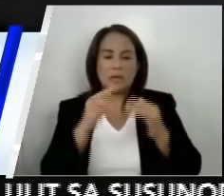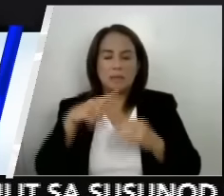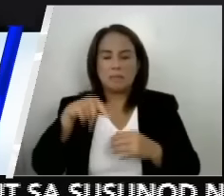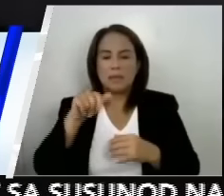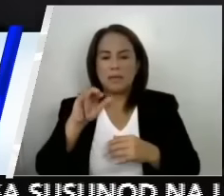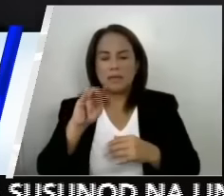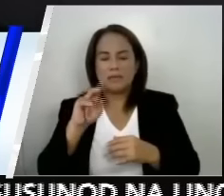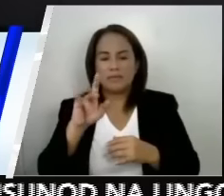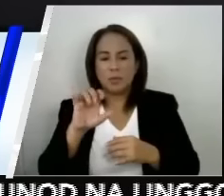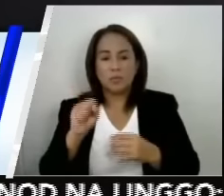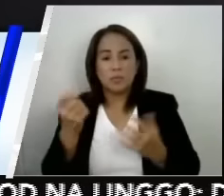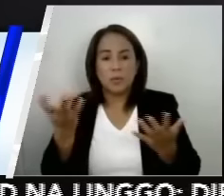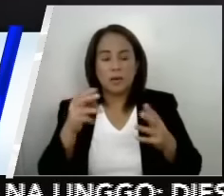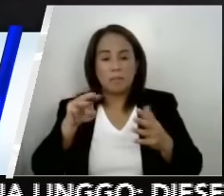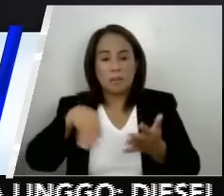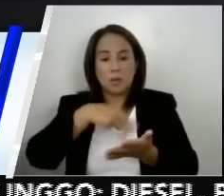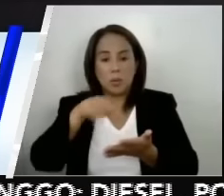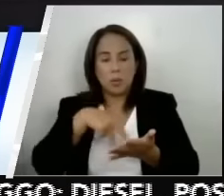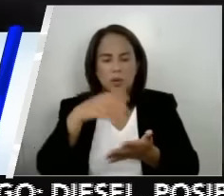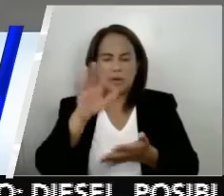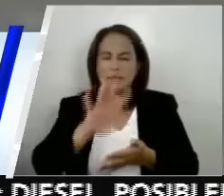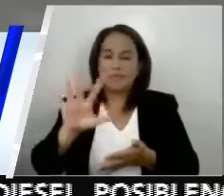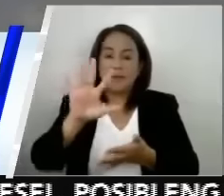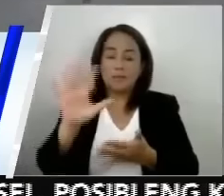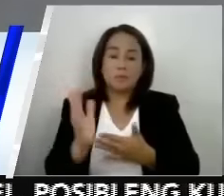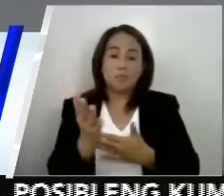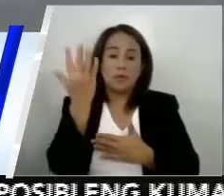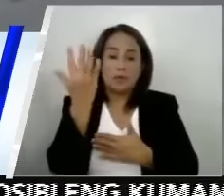City. Pasado alas 5 ng madaling araw kanina.